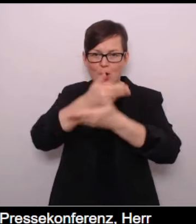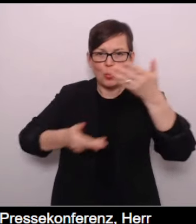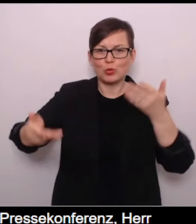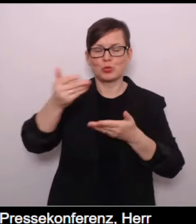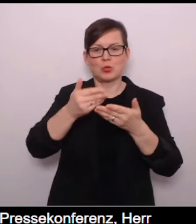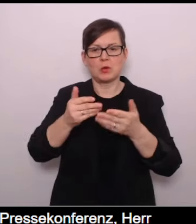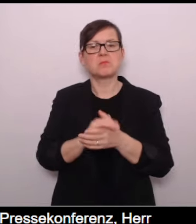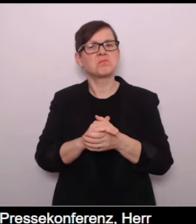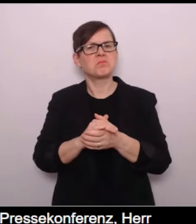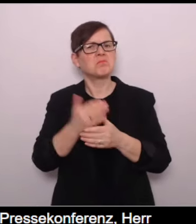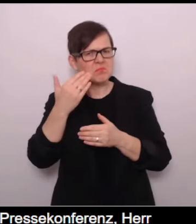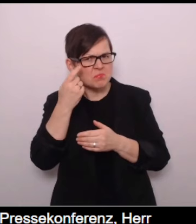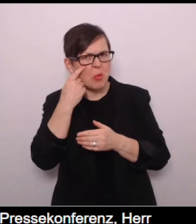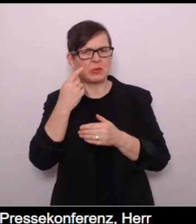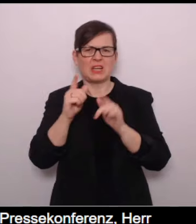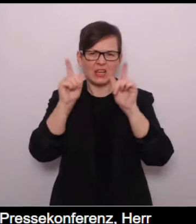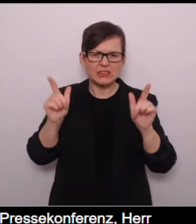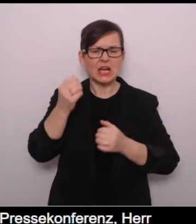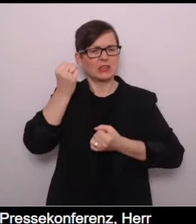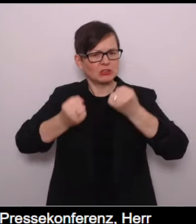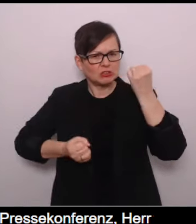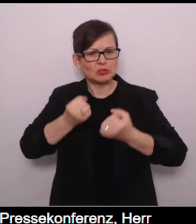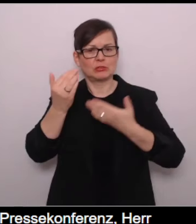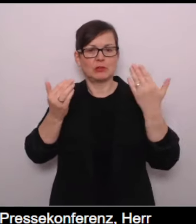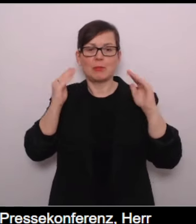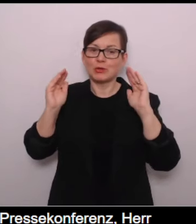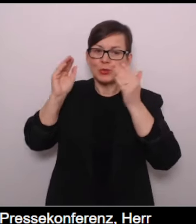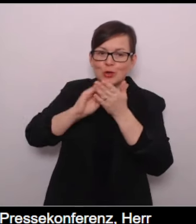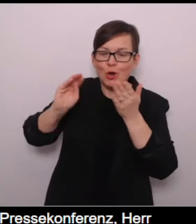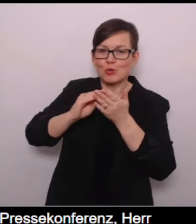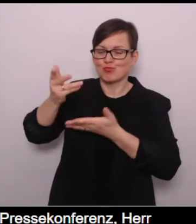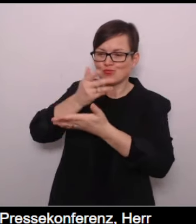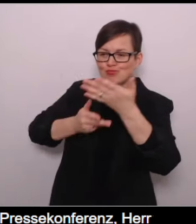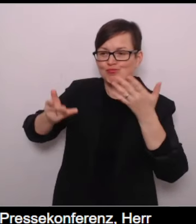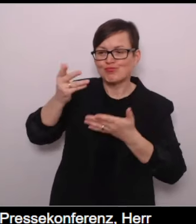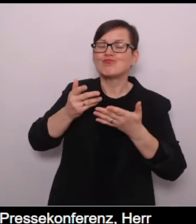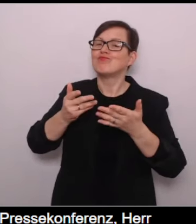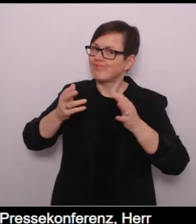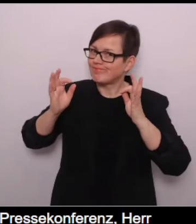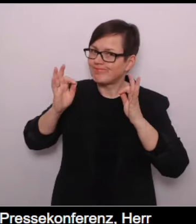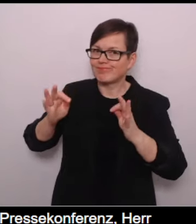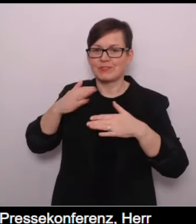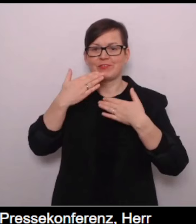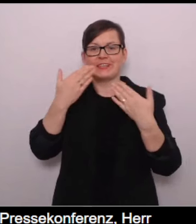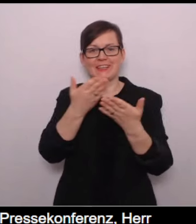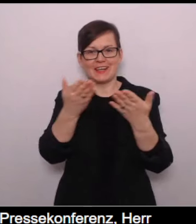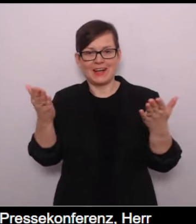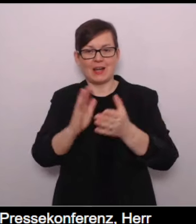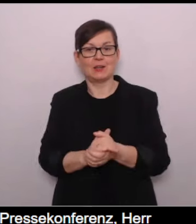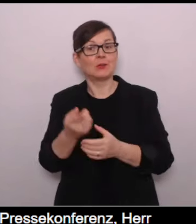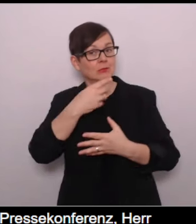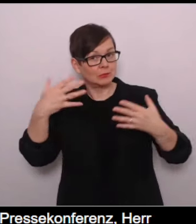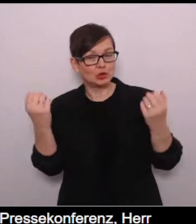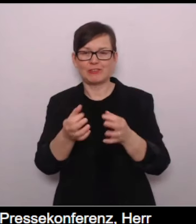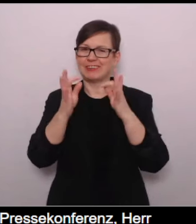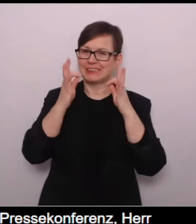war es eine, wie ich finde, harmonische, extrem konstruktive, nachdenkliche und vor allem entscheidungswürdige Klausur, wofür ich mich